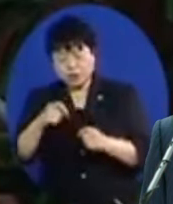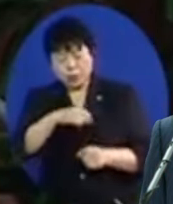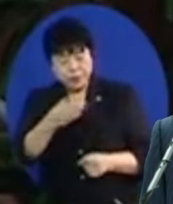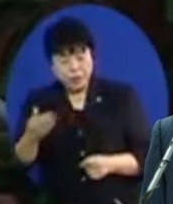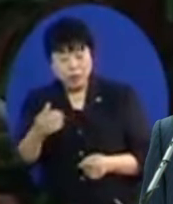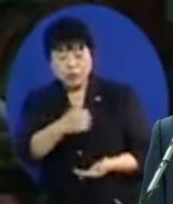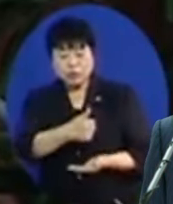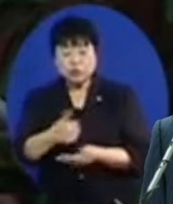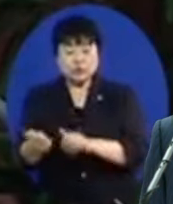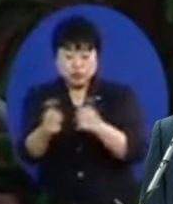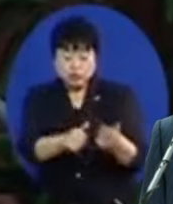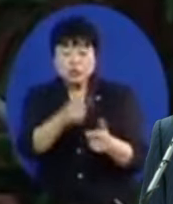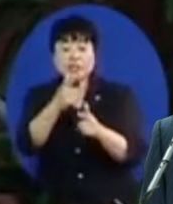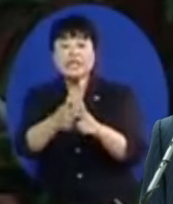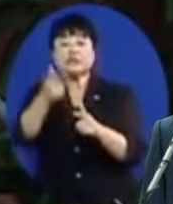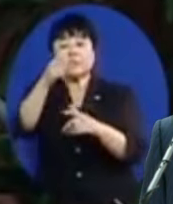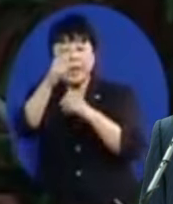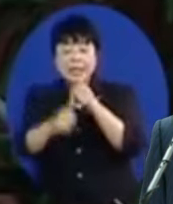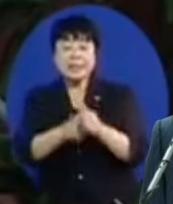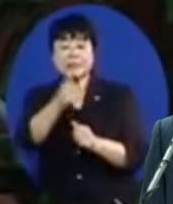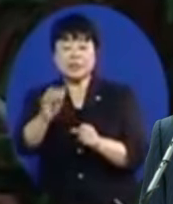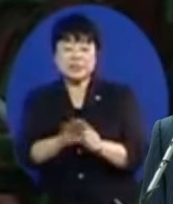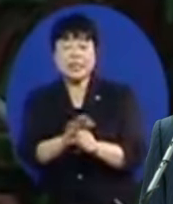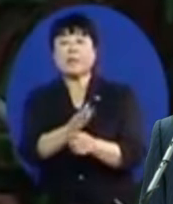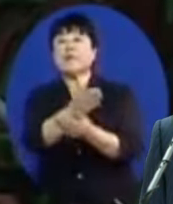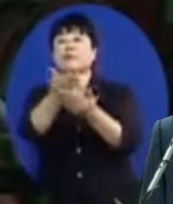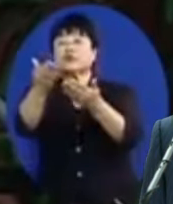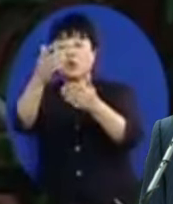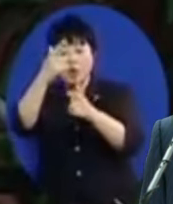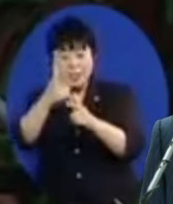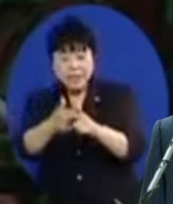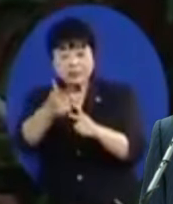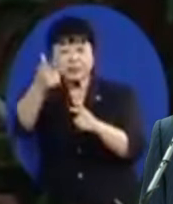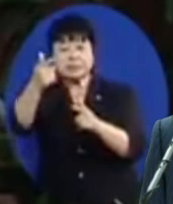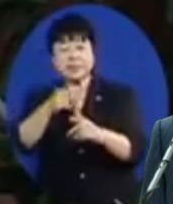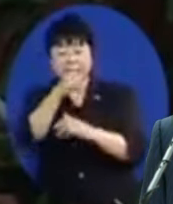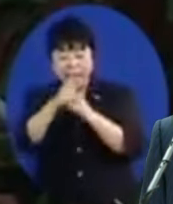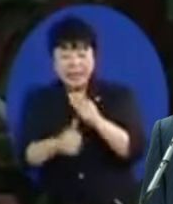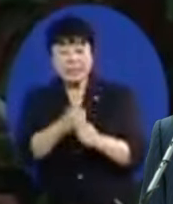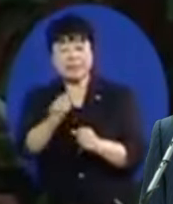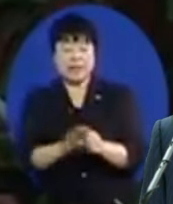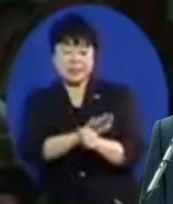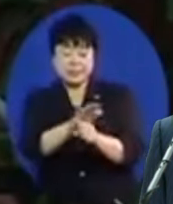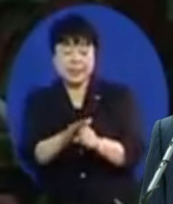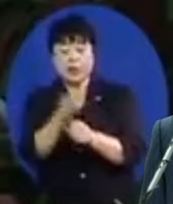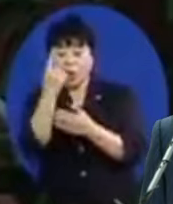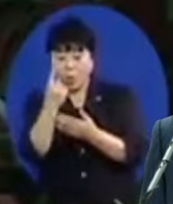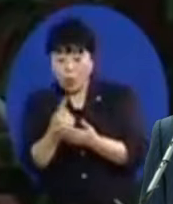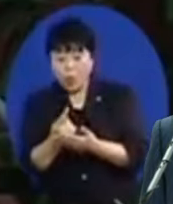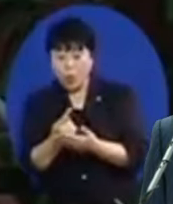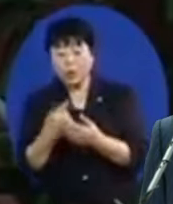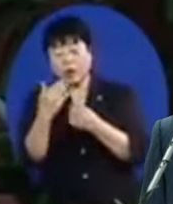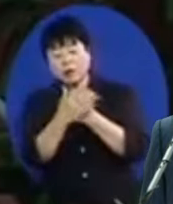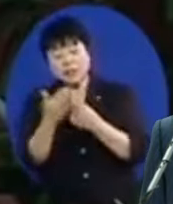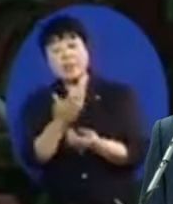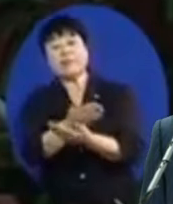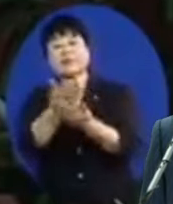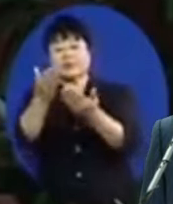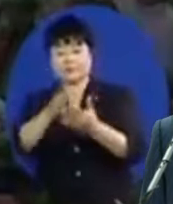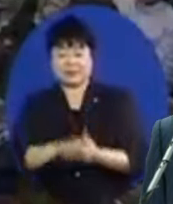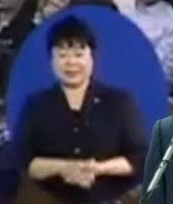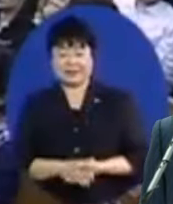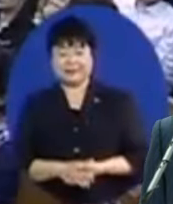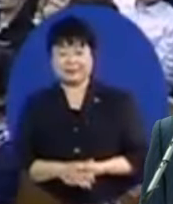것은 예수님인 것입니다. 하나님은 우리에게 사랑을 베풀어 주셨고 예수님은 하나님의 사랑으로 오셔서 우리에게 은혜를 베풀어 주신